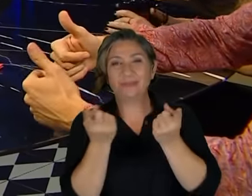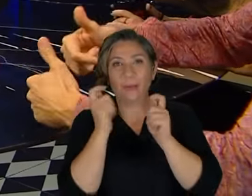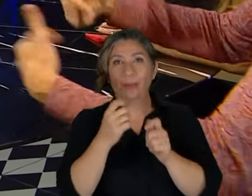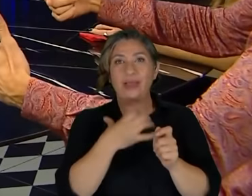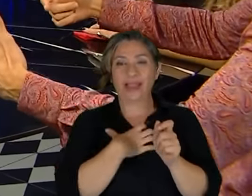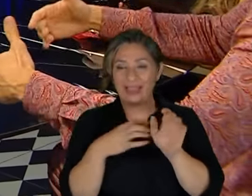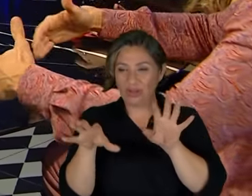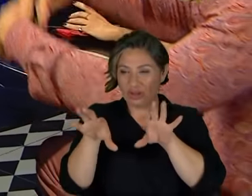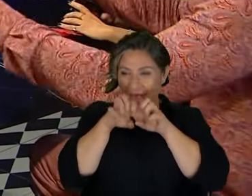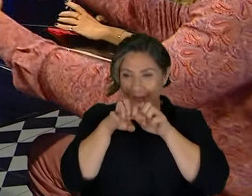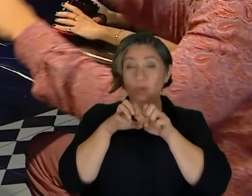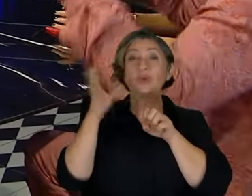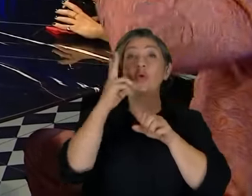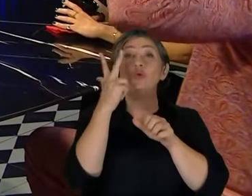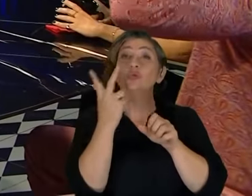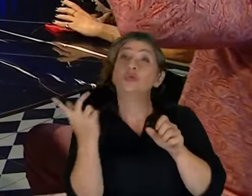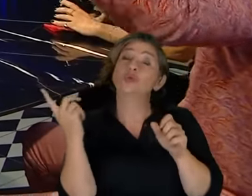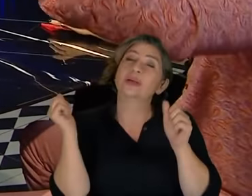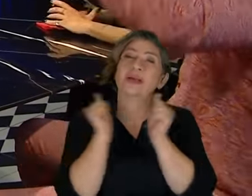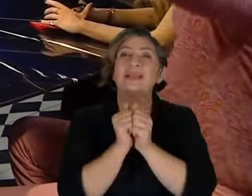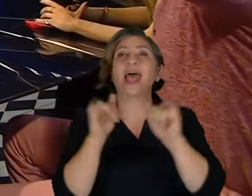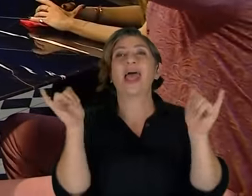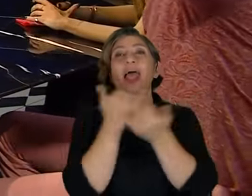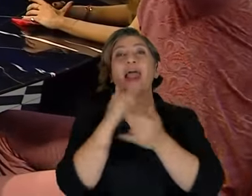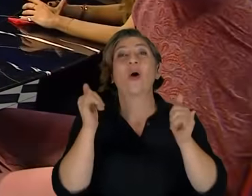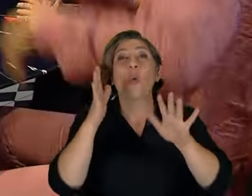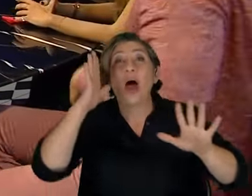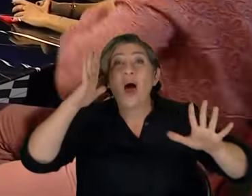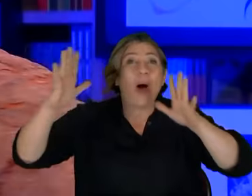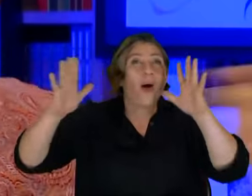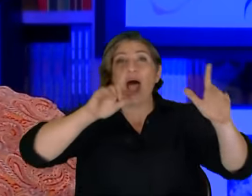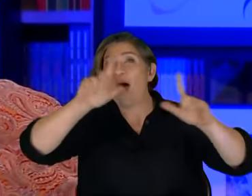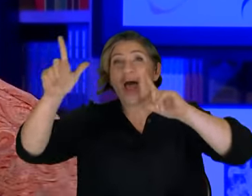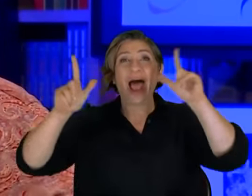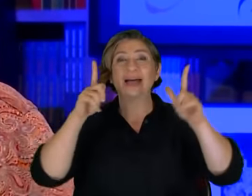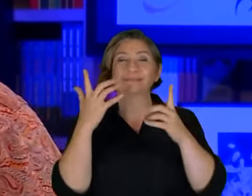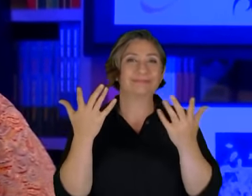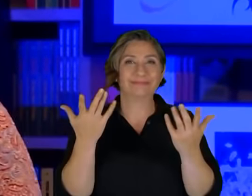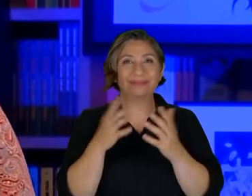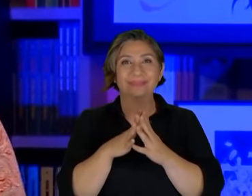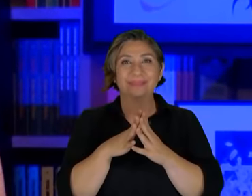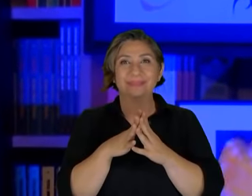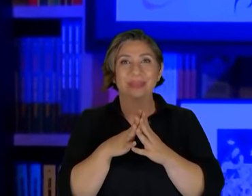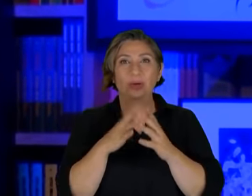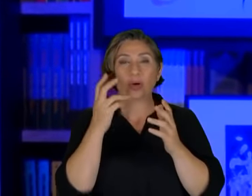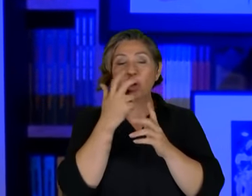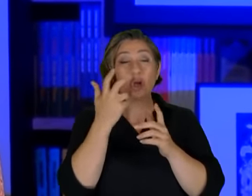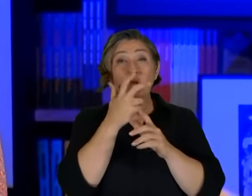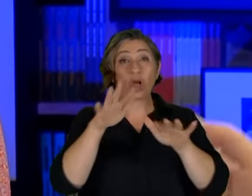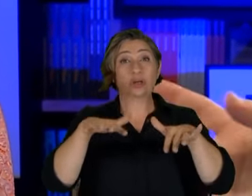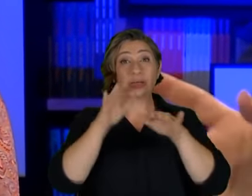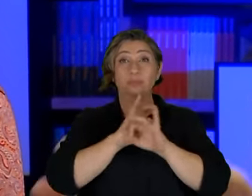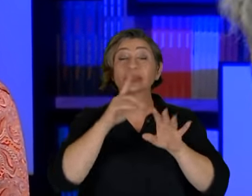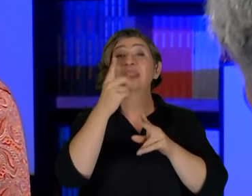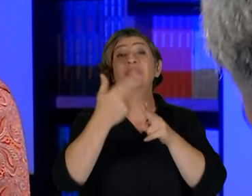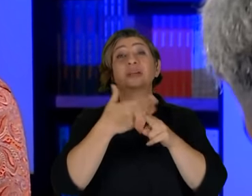kendine çekip sonradan mesela 3 katı inmelendi ve inanılmaz şekilde böyle vaa falan ve birden konser... Ama tecrübelisin bu